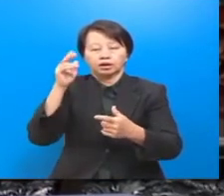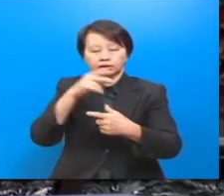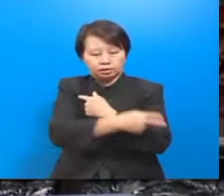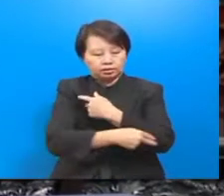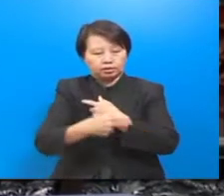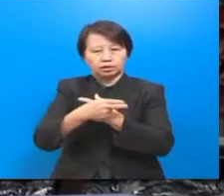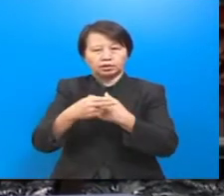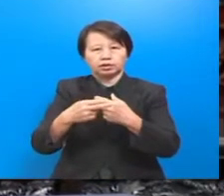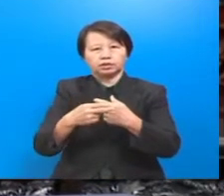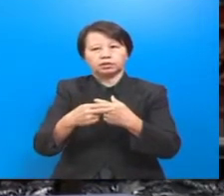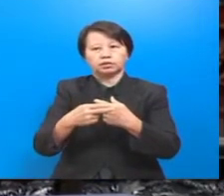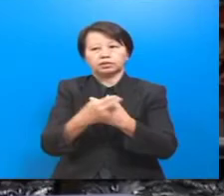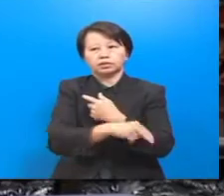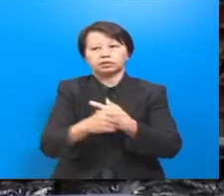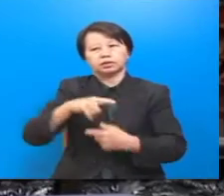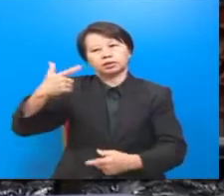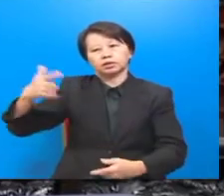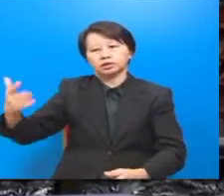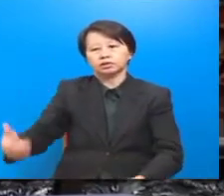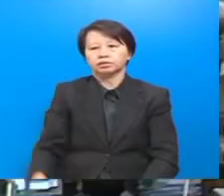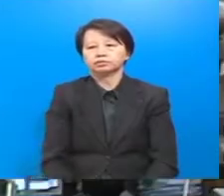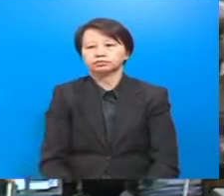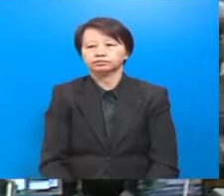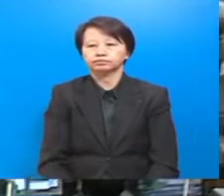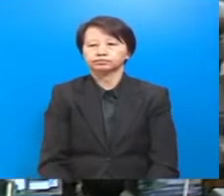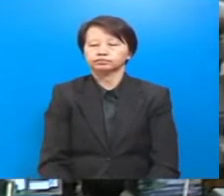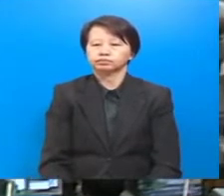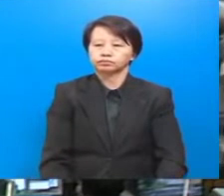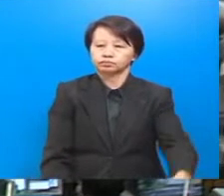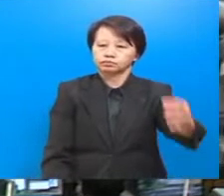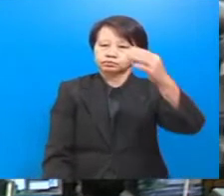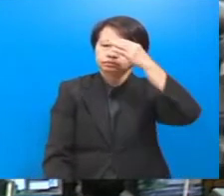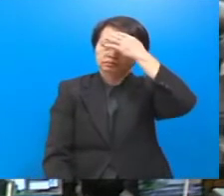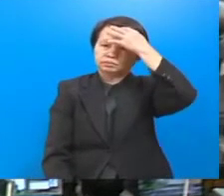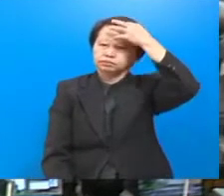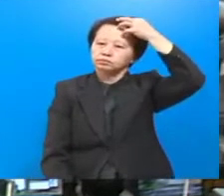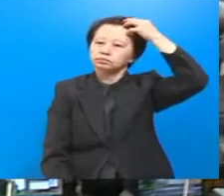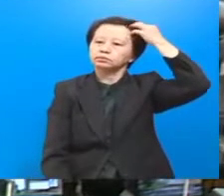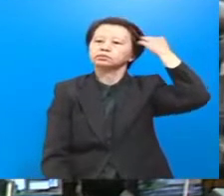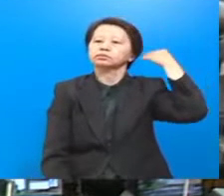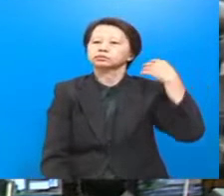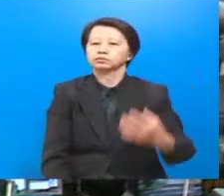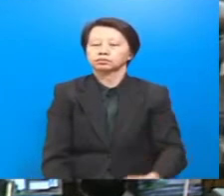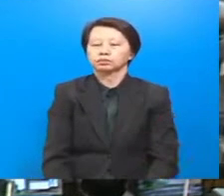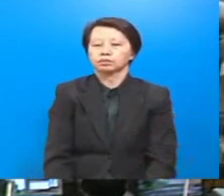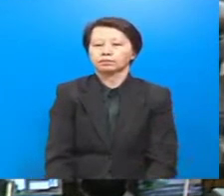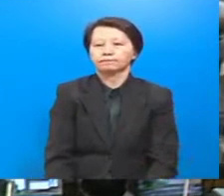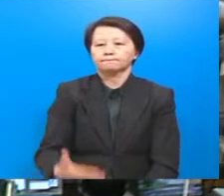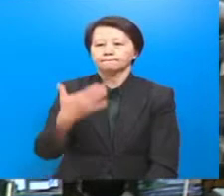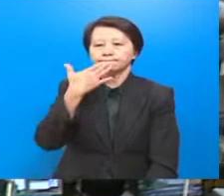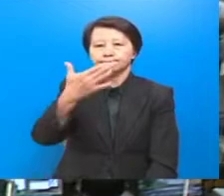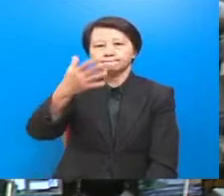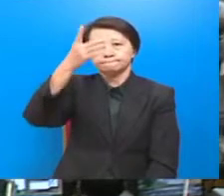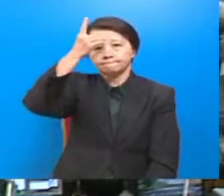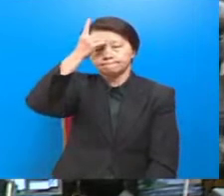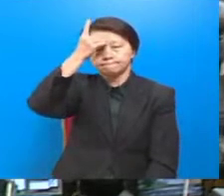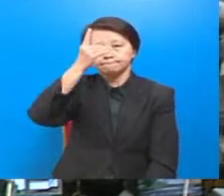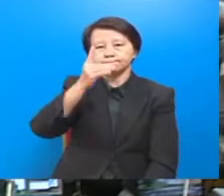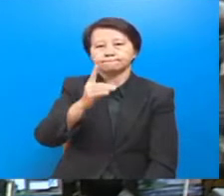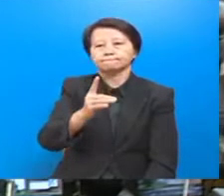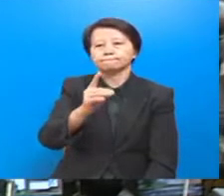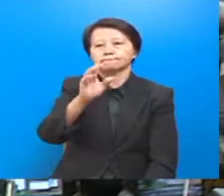lain intense tuh ada tuh spike semua tingkat sama ajun kasih tetes pikachu